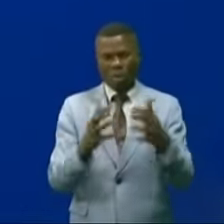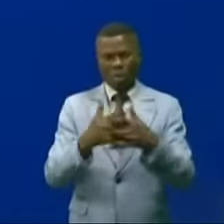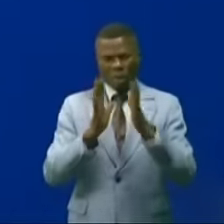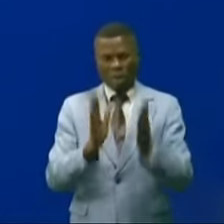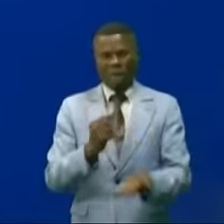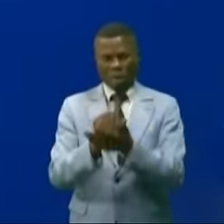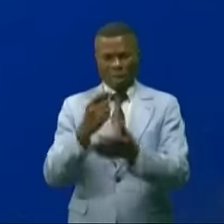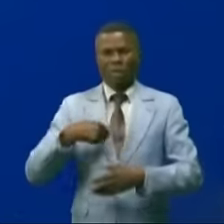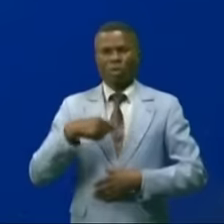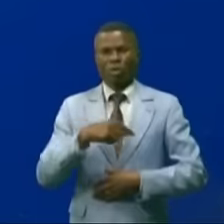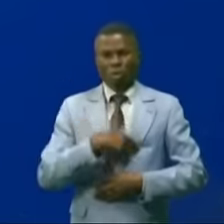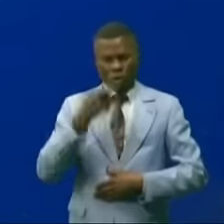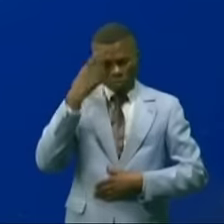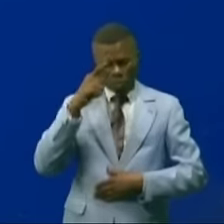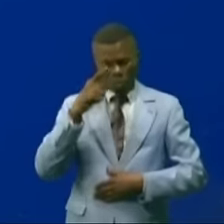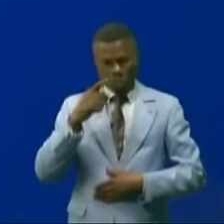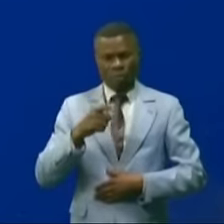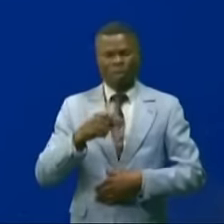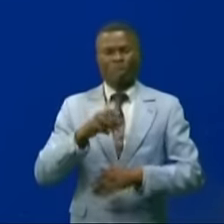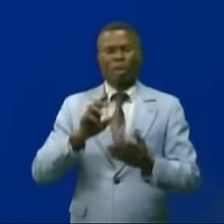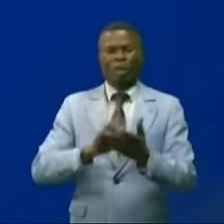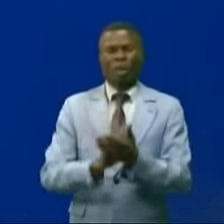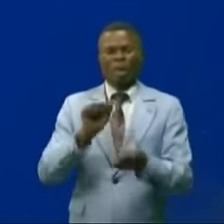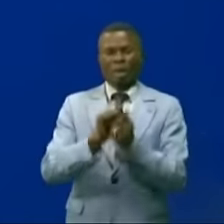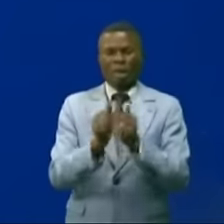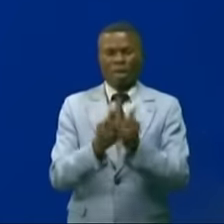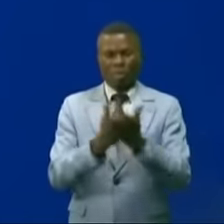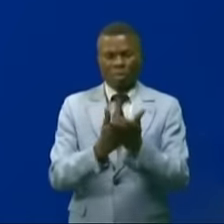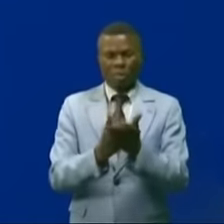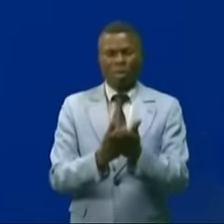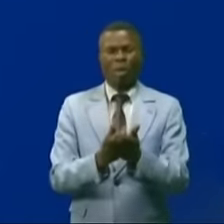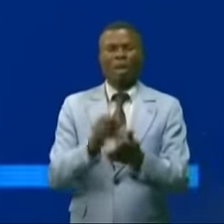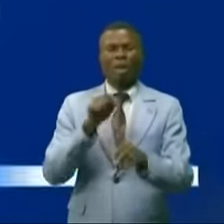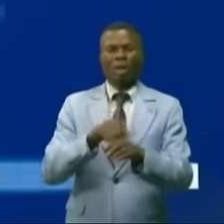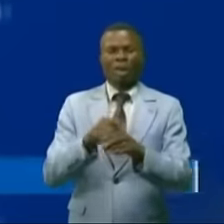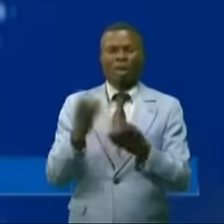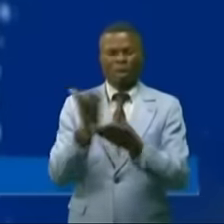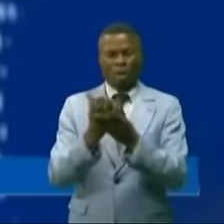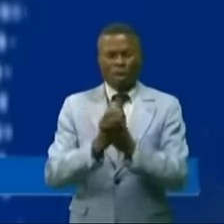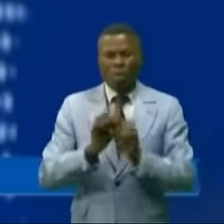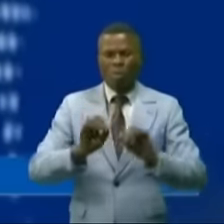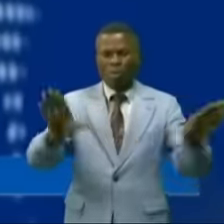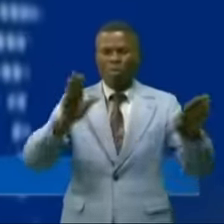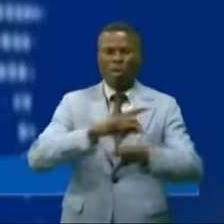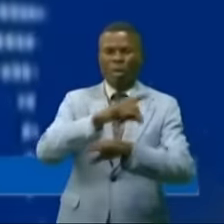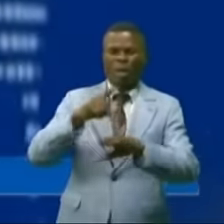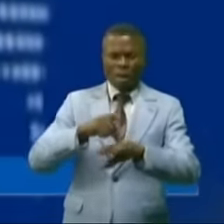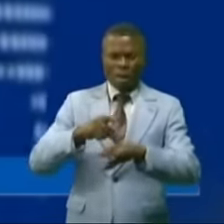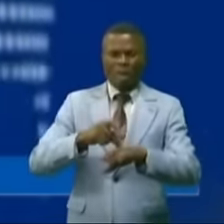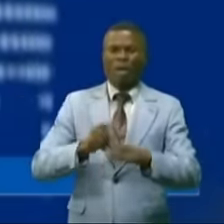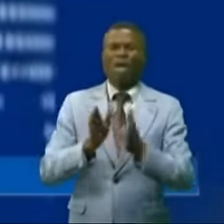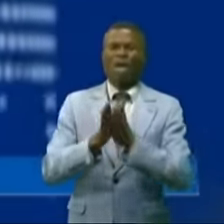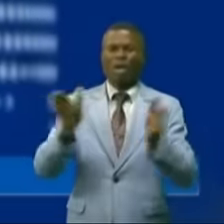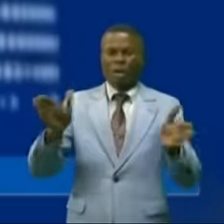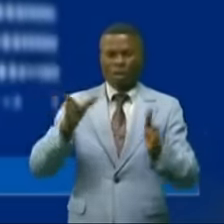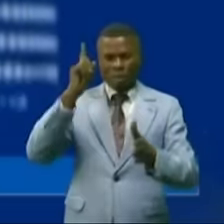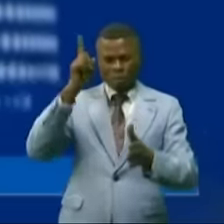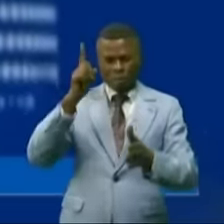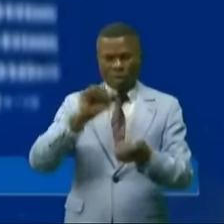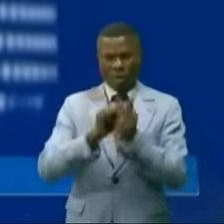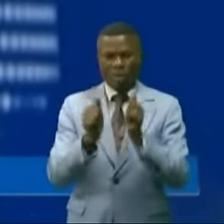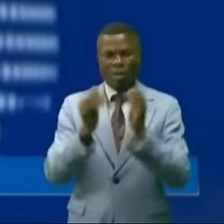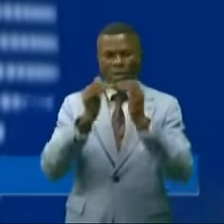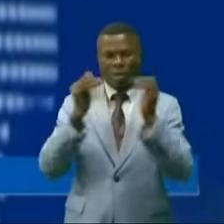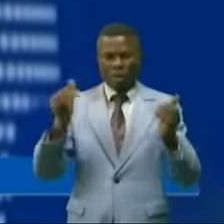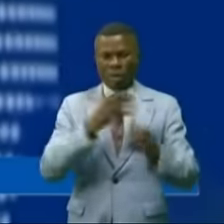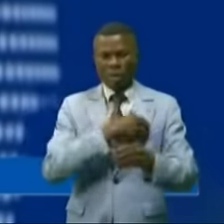nous aider à faire en sorte que l'on puisse accroître la documentation sur les femmes congolaises. Les pionnières de processus de paix,